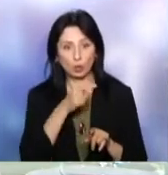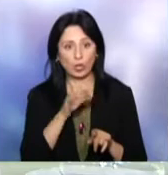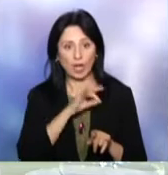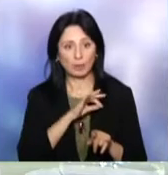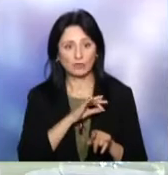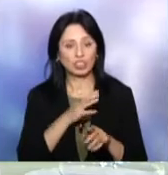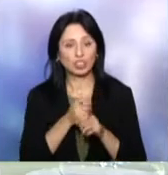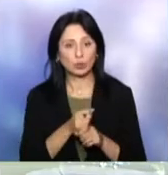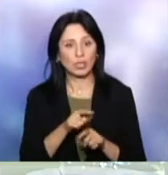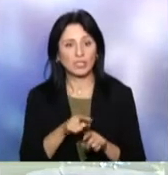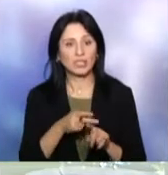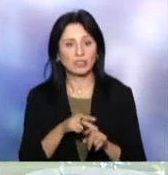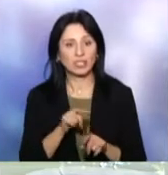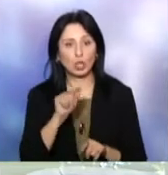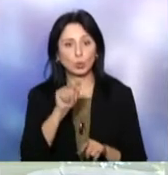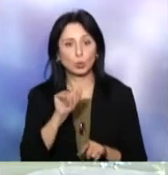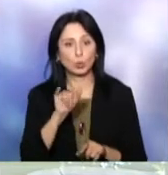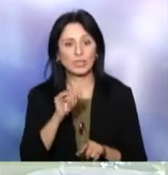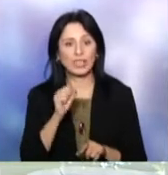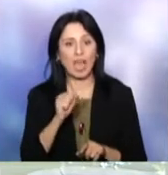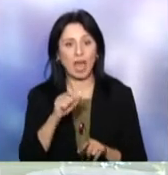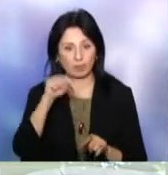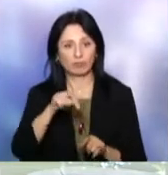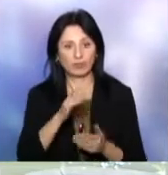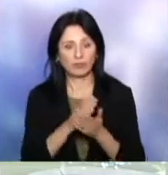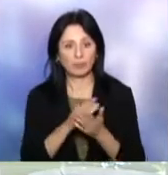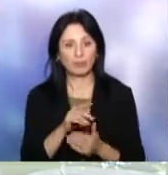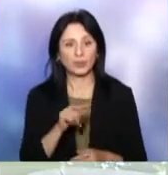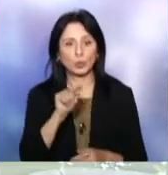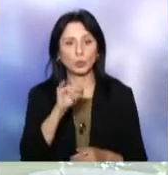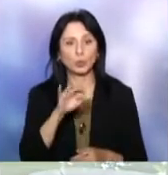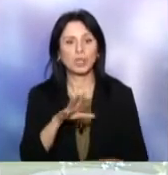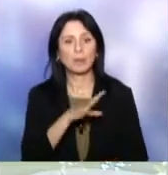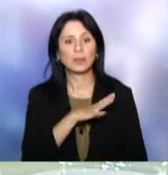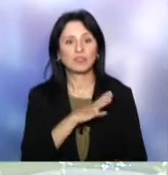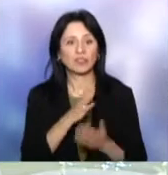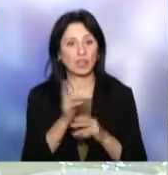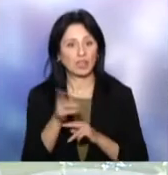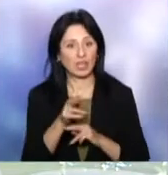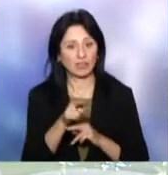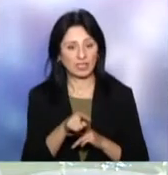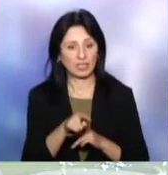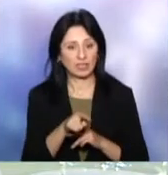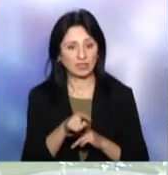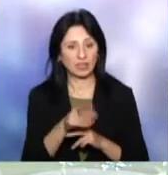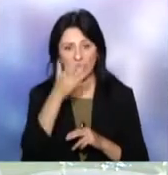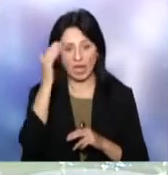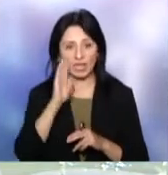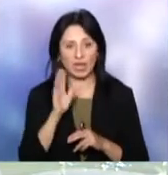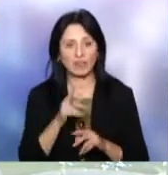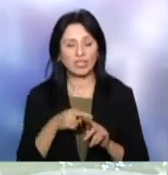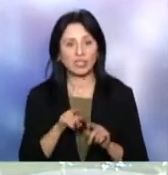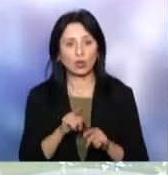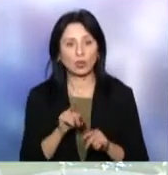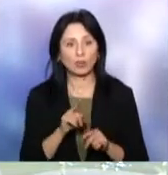გამოყენება შეზღუდავს, მაშინ ეს თუთიის წყაროა. არ დაგავიწყდეთ, რომ თუთიით ძალიან მდიდარი გახლავთ თევზი და არ დაგავიწყდეთ არც ის,